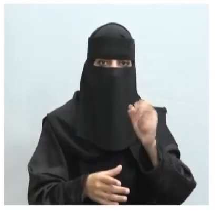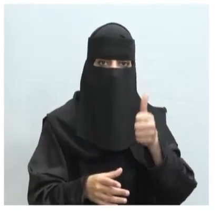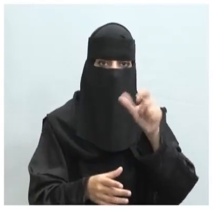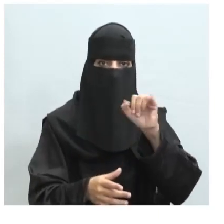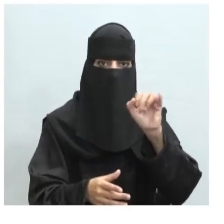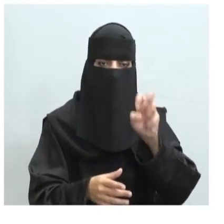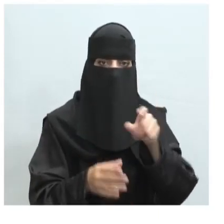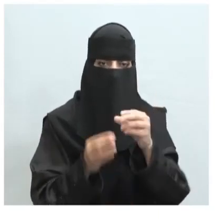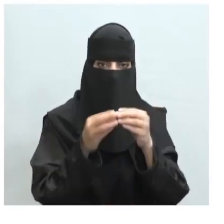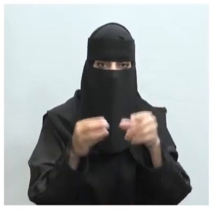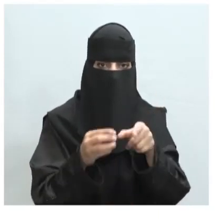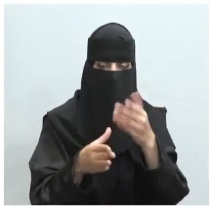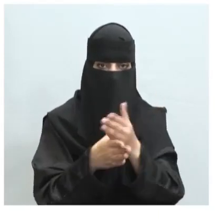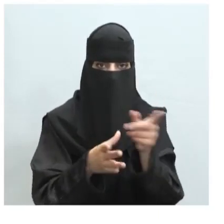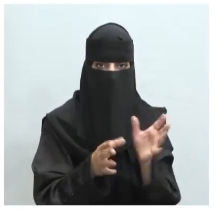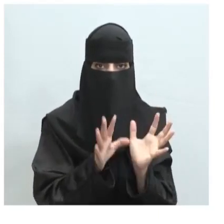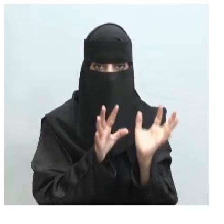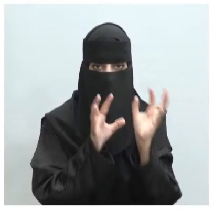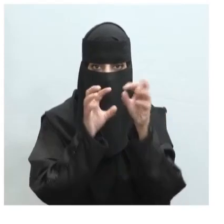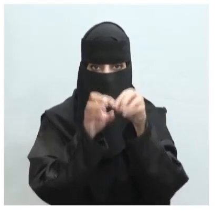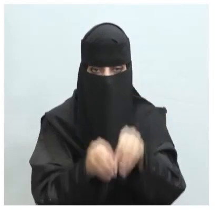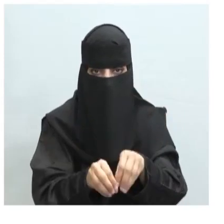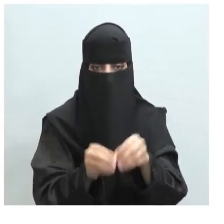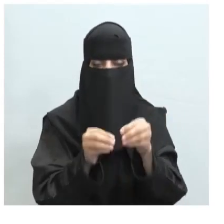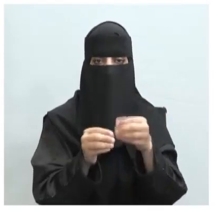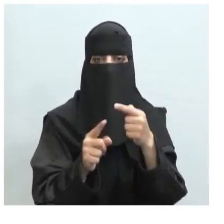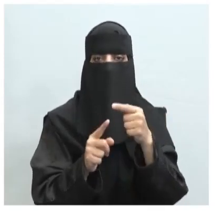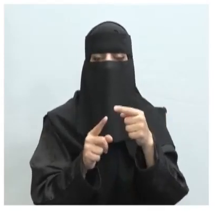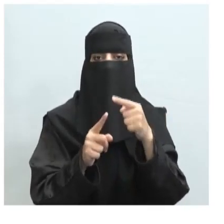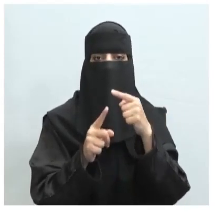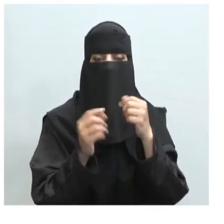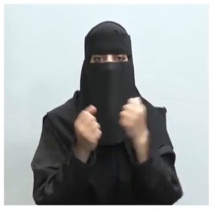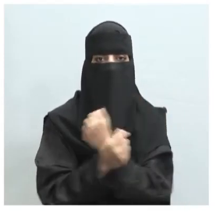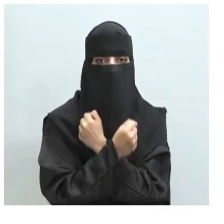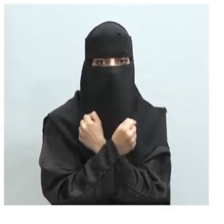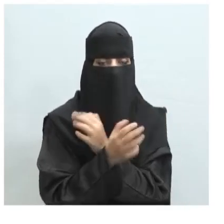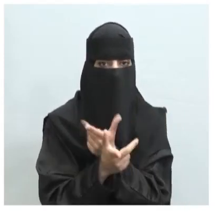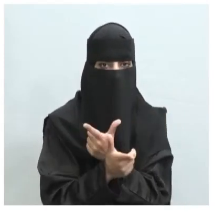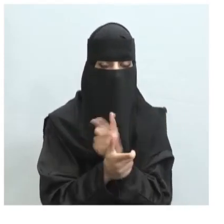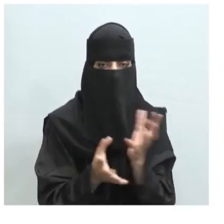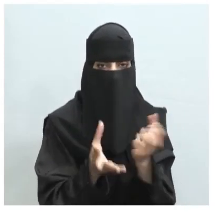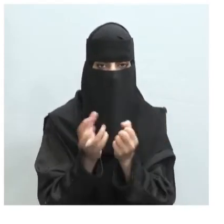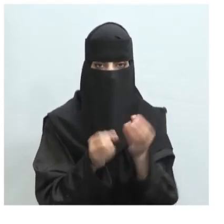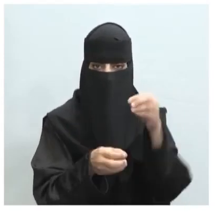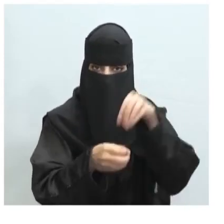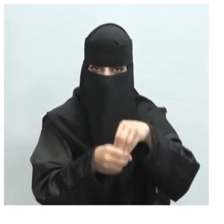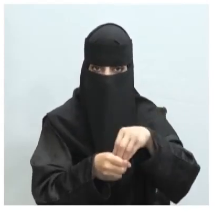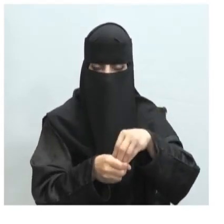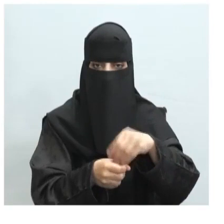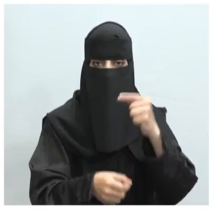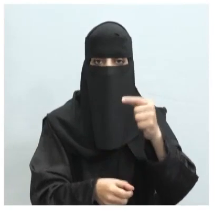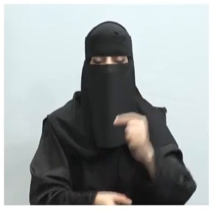الاداه او الجهاز الذي زود بالطاقه التي حصلنا عليها من هذه